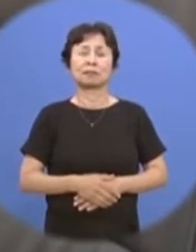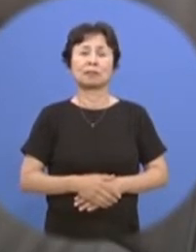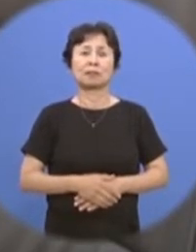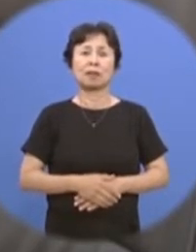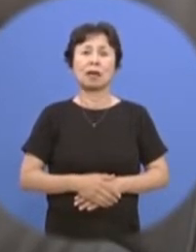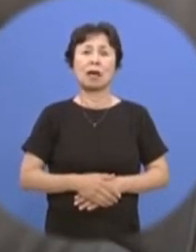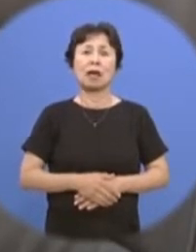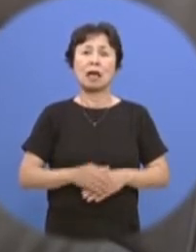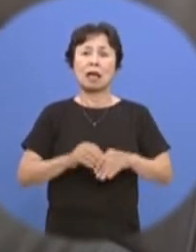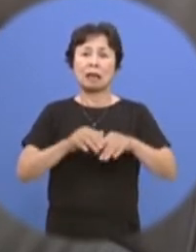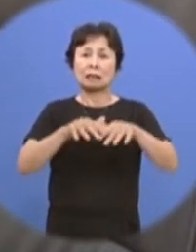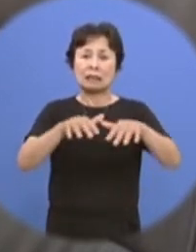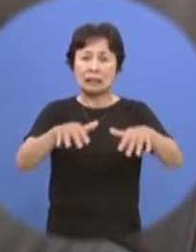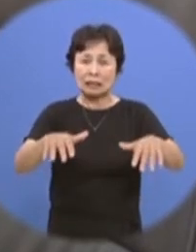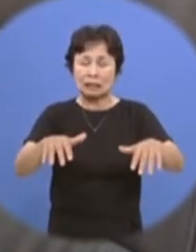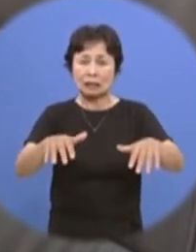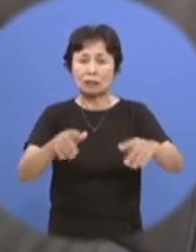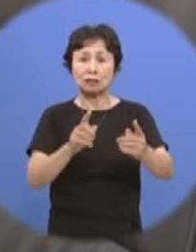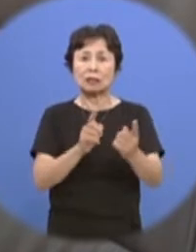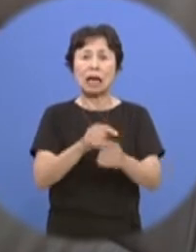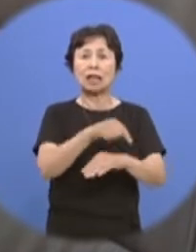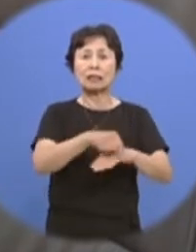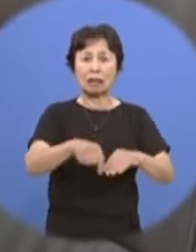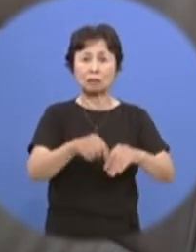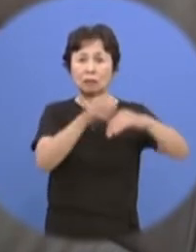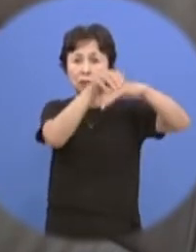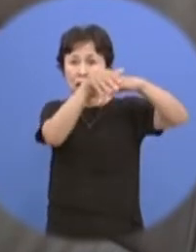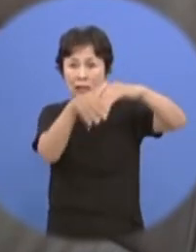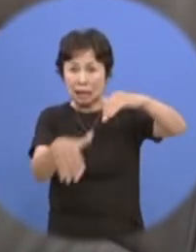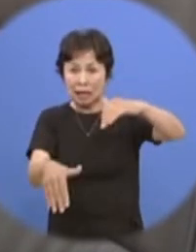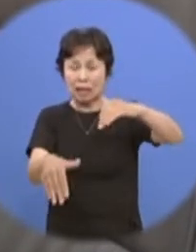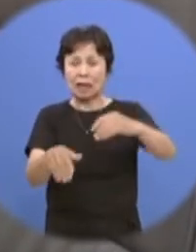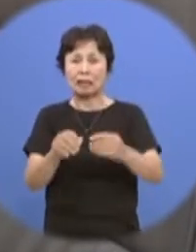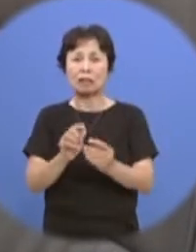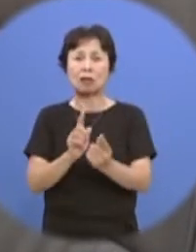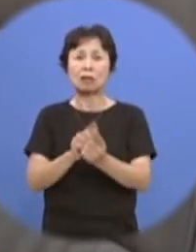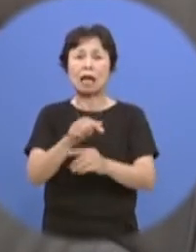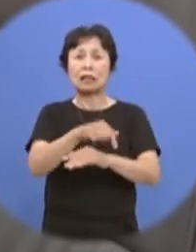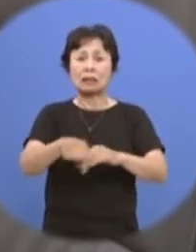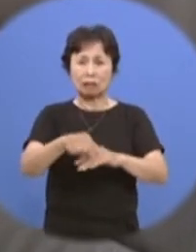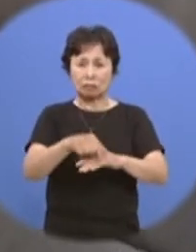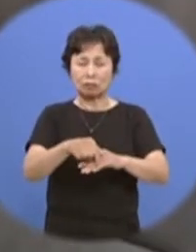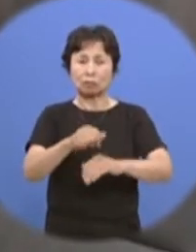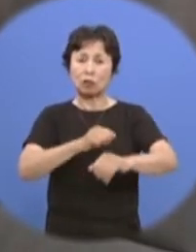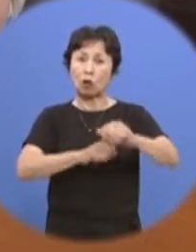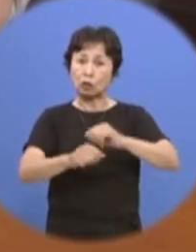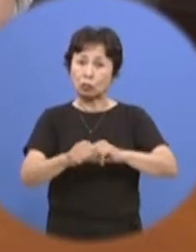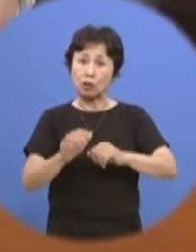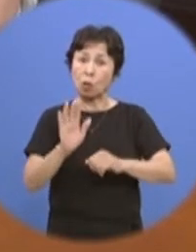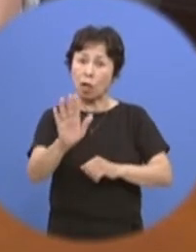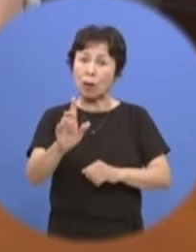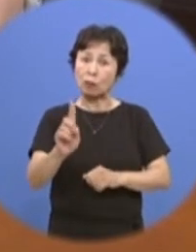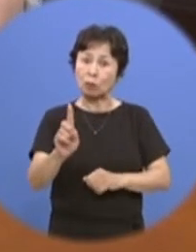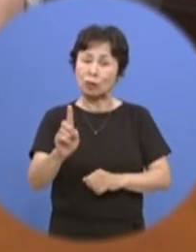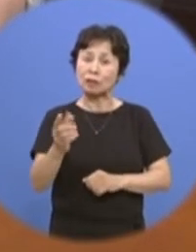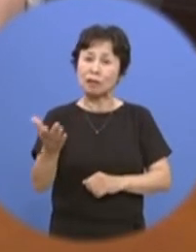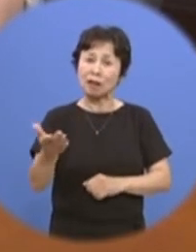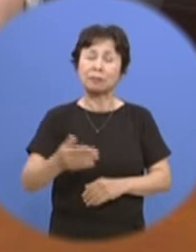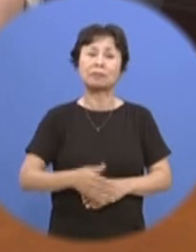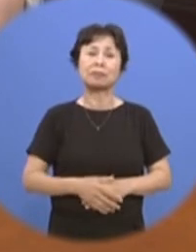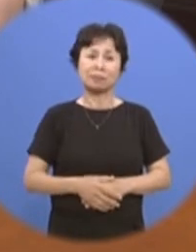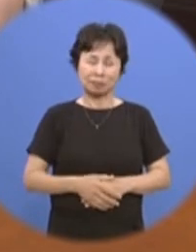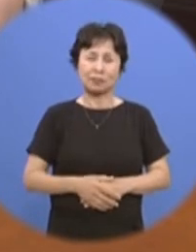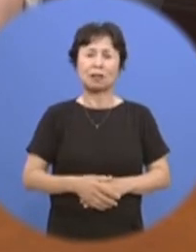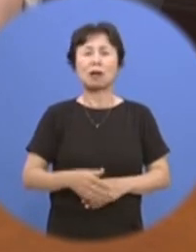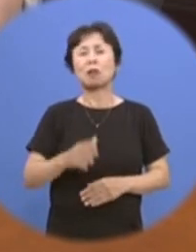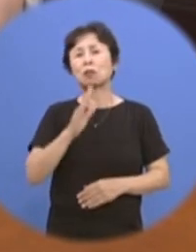策、また土砂災害対策における取り組み、そしてまた今後の方針については、はい、 今申し上げましたけど、痛